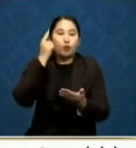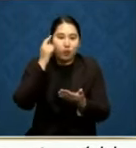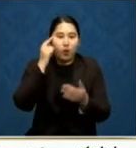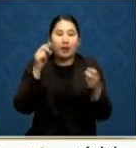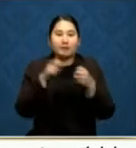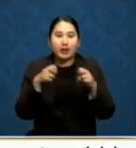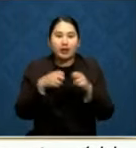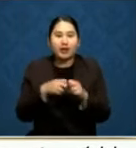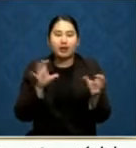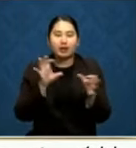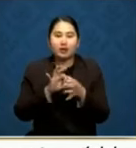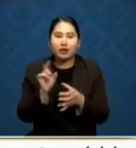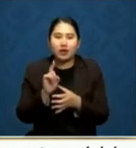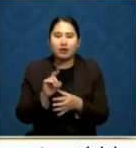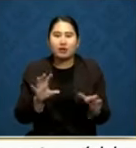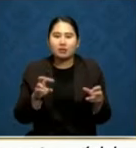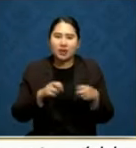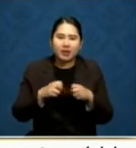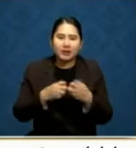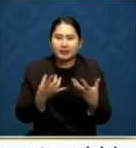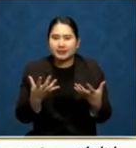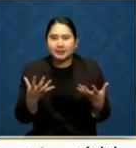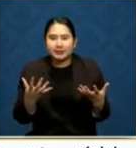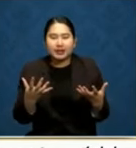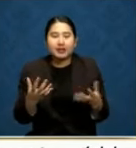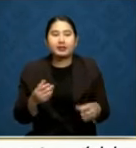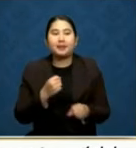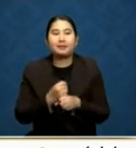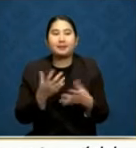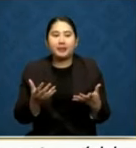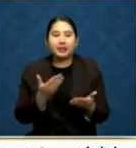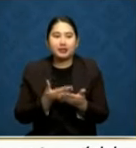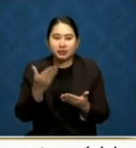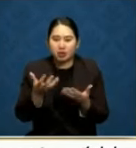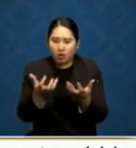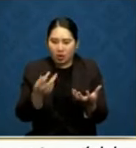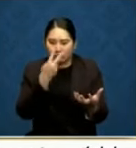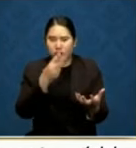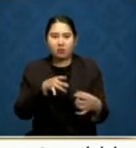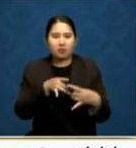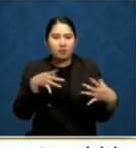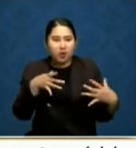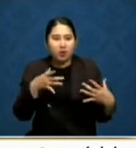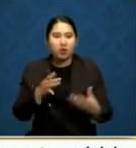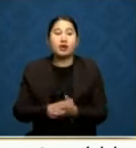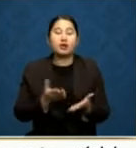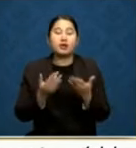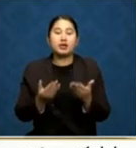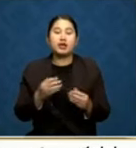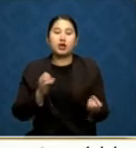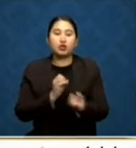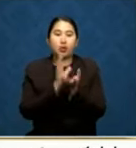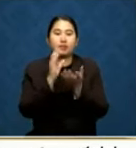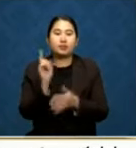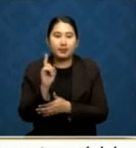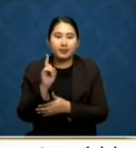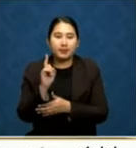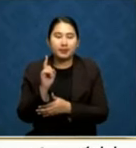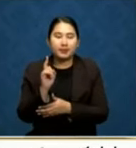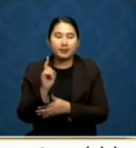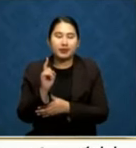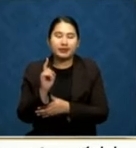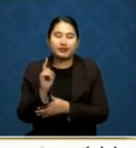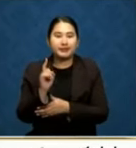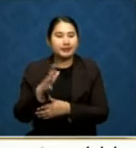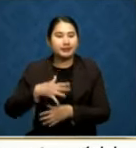ามีปัญหาเรื่องบริโภคเรื่องที่เขาซือของไมตรงปกเรื่องที่เขาเสียหายจากการที่เป็น